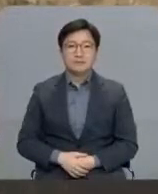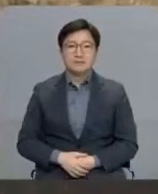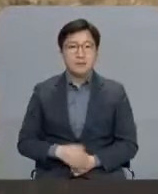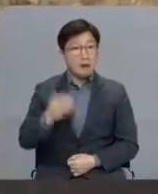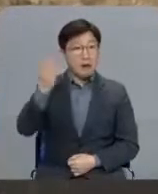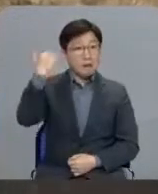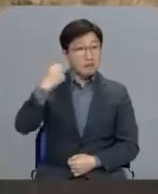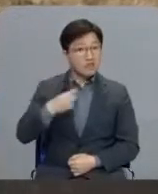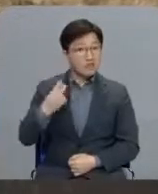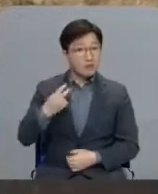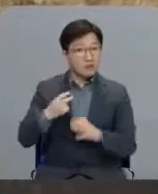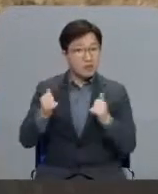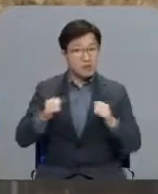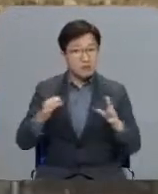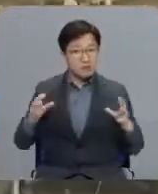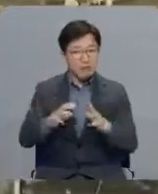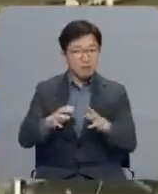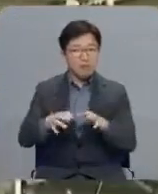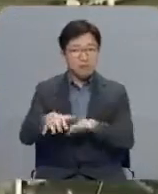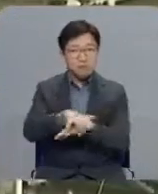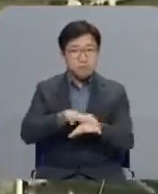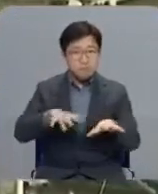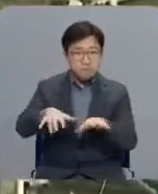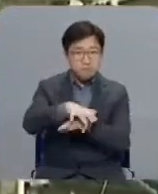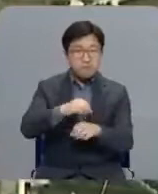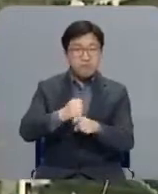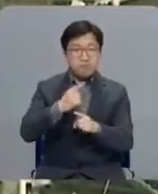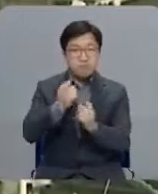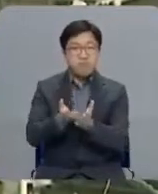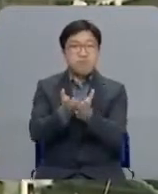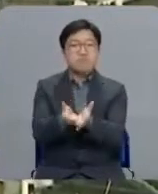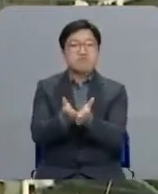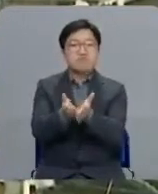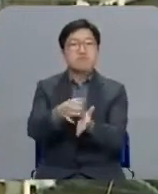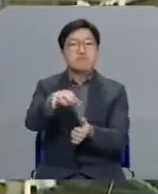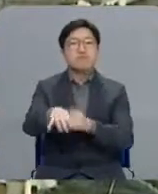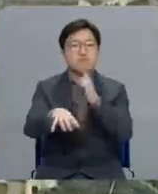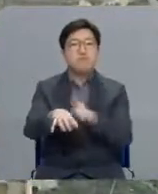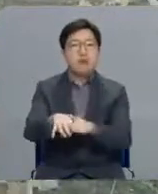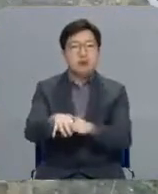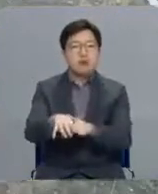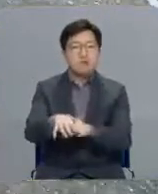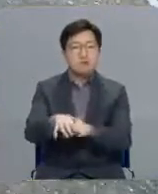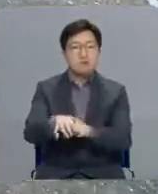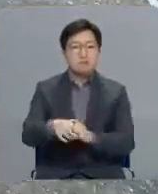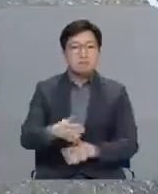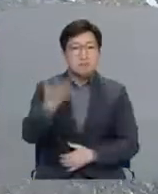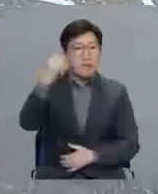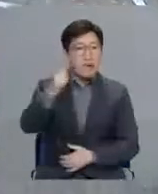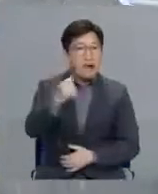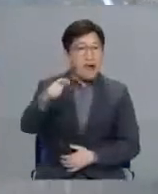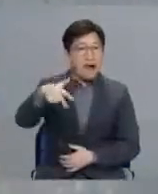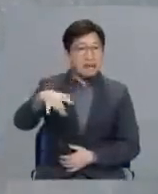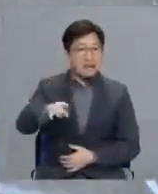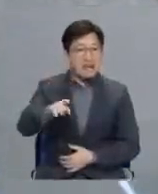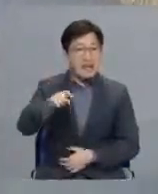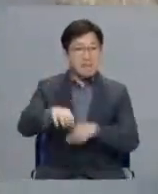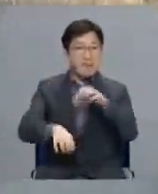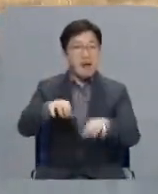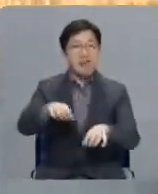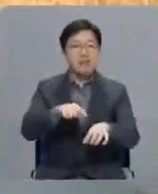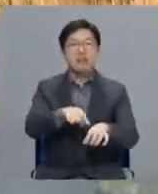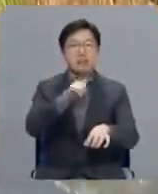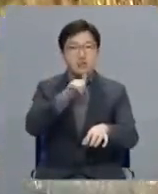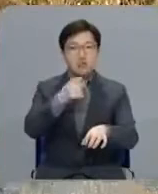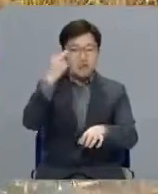한때는 2천 명이 넘는 주민들이 조개잡이 등 어업에 종사했던 군산 하제 마을. 새만금 개발과 함께 바닷길이